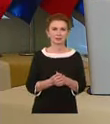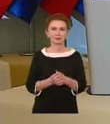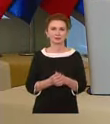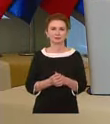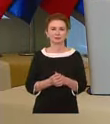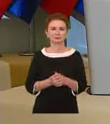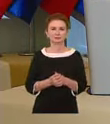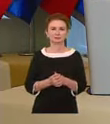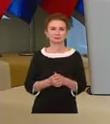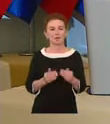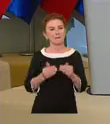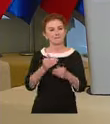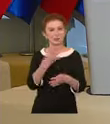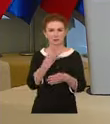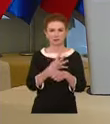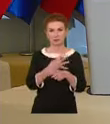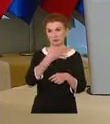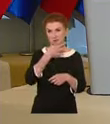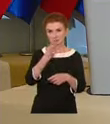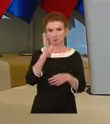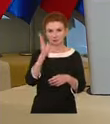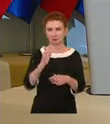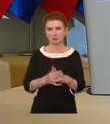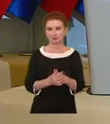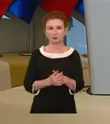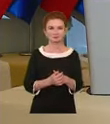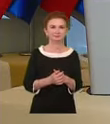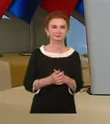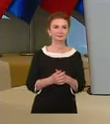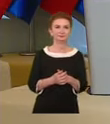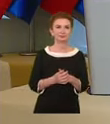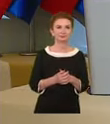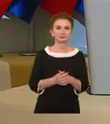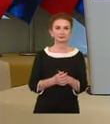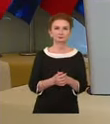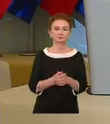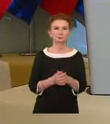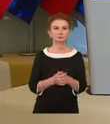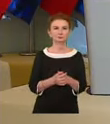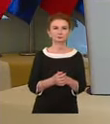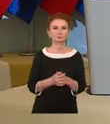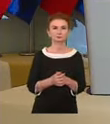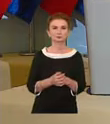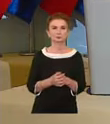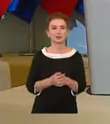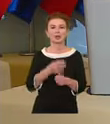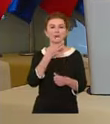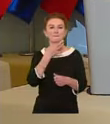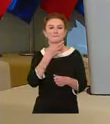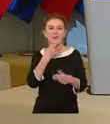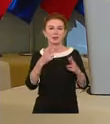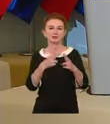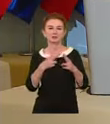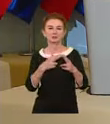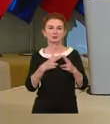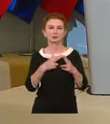redakcji. Ponad 40 pytań, więc zasada jedno pytanie od jednej redakcji w pierwszej kolejności. Będą pytania dotyczące konferencji,